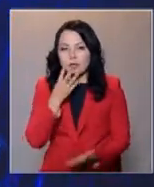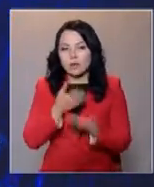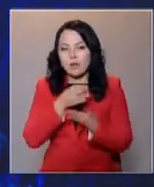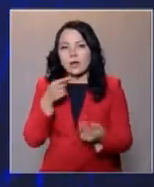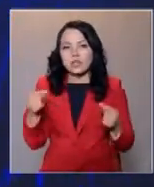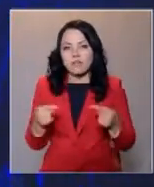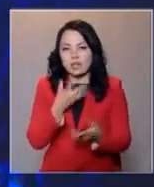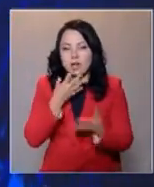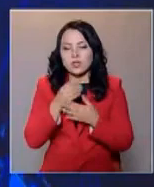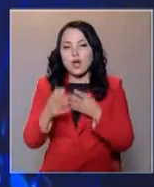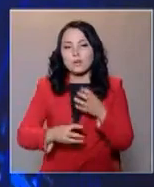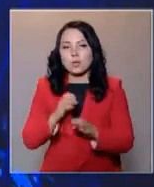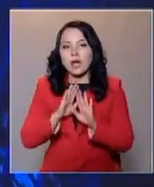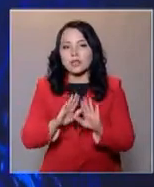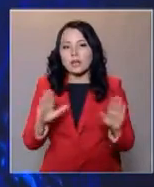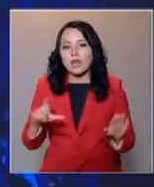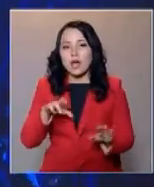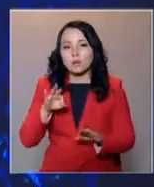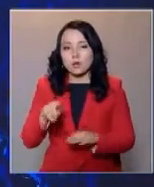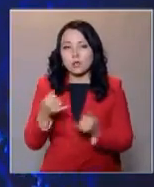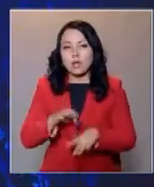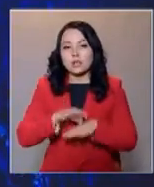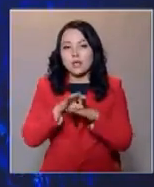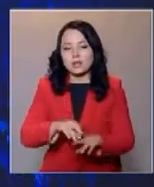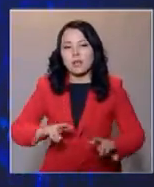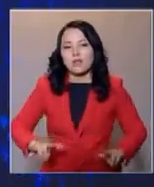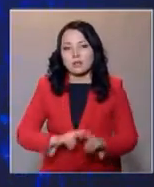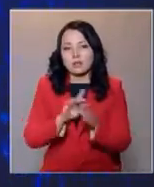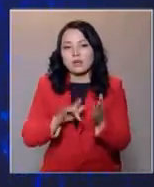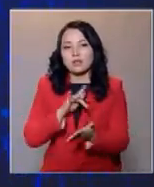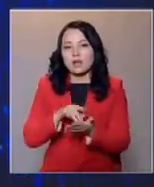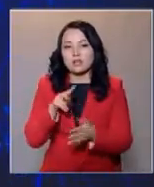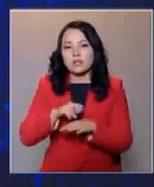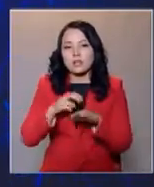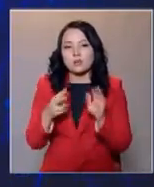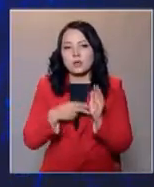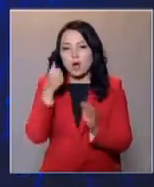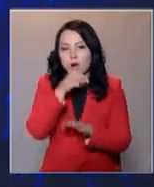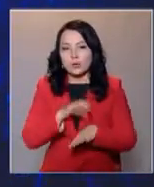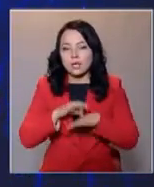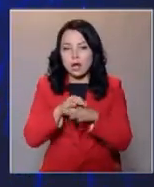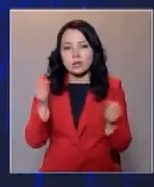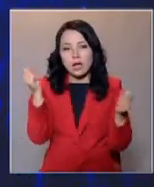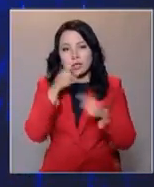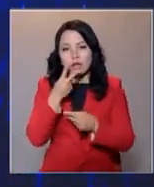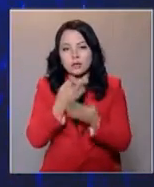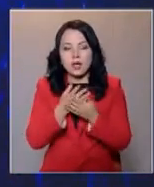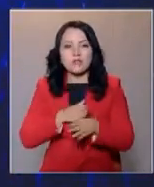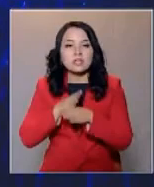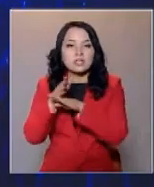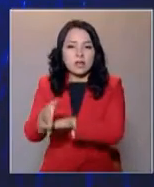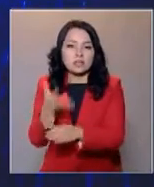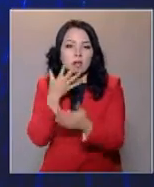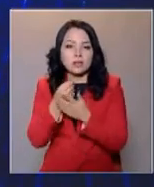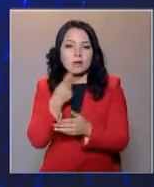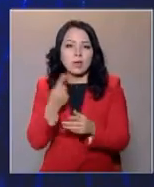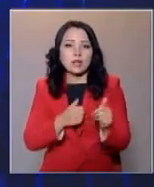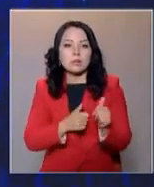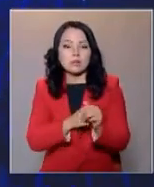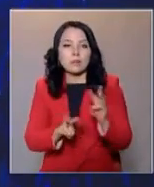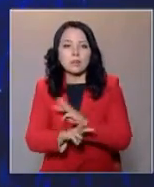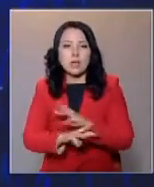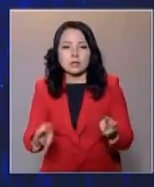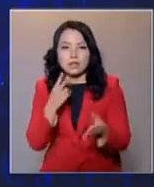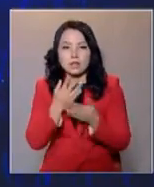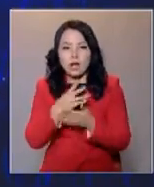свое участие в международной выставке «Экспо», которая пройдет в Астане в 2017 году. Об этом стало известно во время визита первого заместителя министра